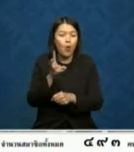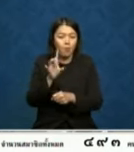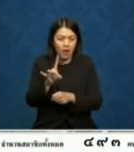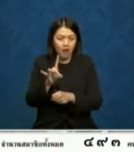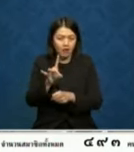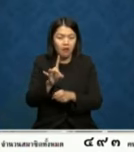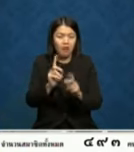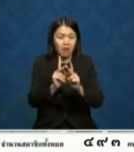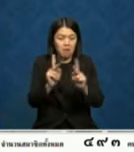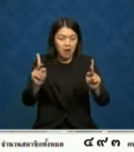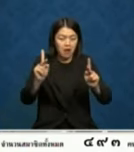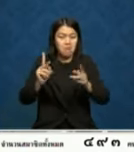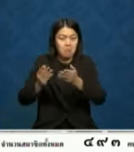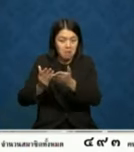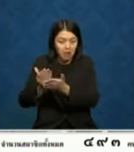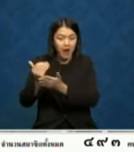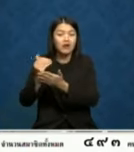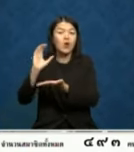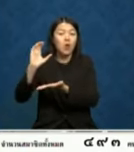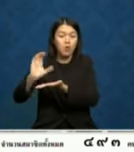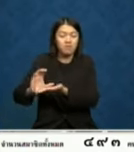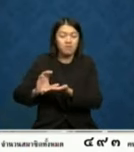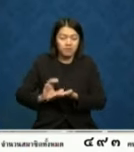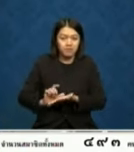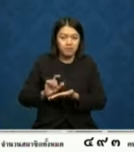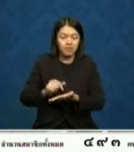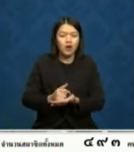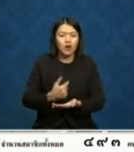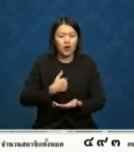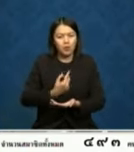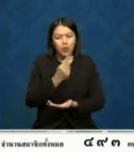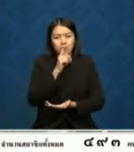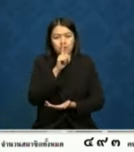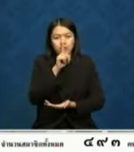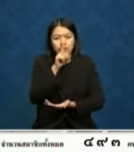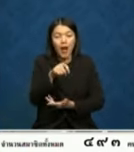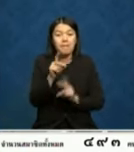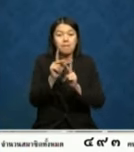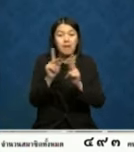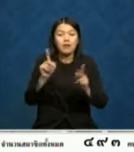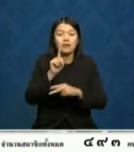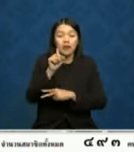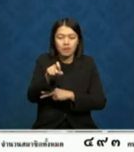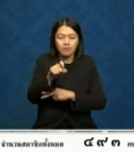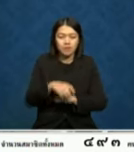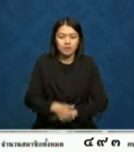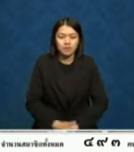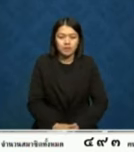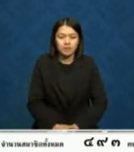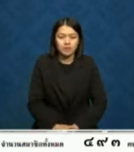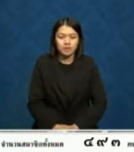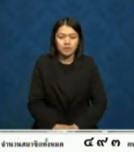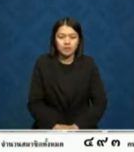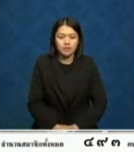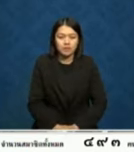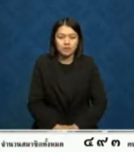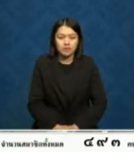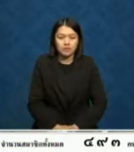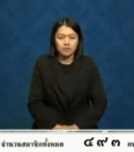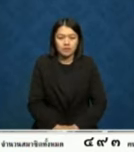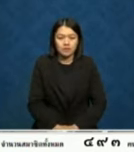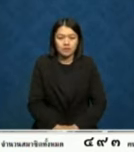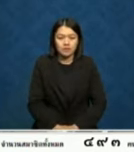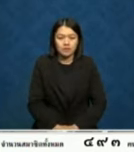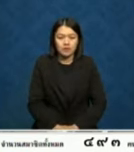ผ่านในเรื่องของงบประมาณเข้ามาซึ่งผมก็อยากจะสอบถามไปยังคณะกรรมธิการนะครับอีกส่วนหนึงก็คือเรื่องของ